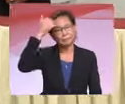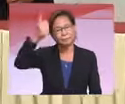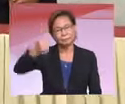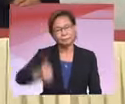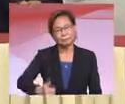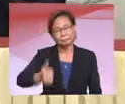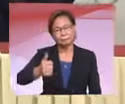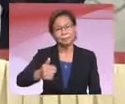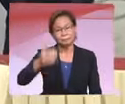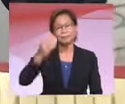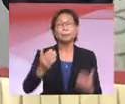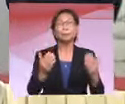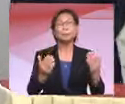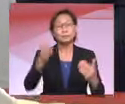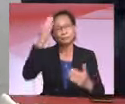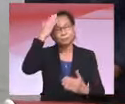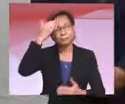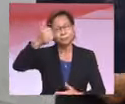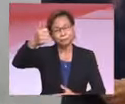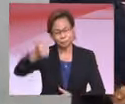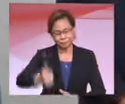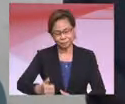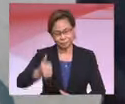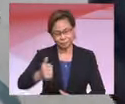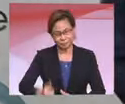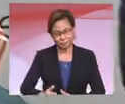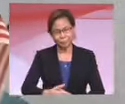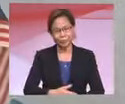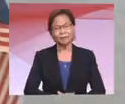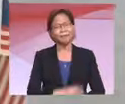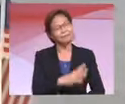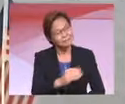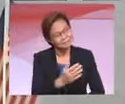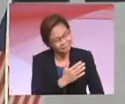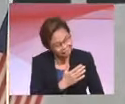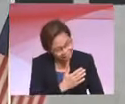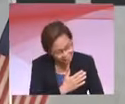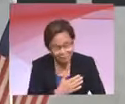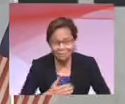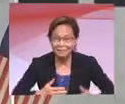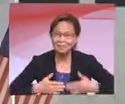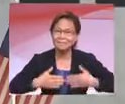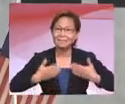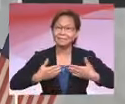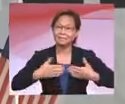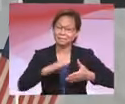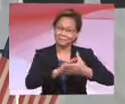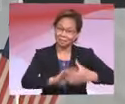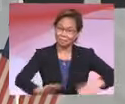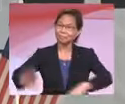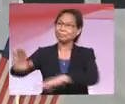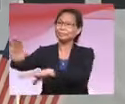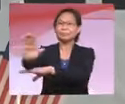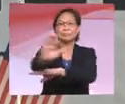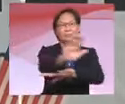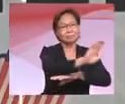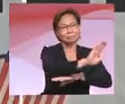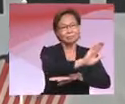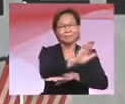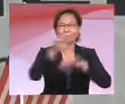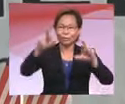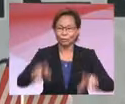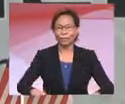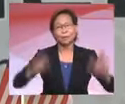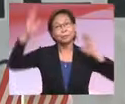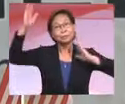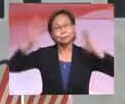Bismillahirrahmanirrahim. Assalamualaikum warahmatullahi taala wabarakatuh dan salam sejahtera. Selamat petang kepada seluruh rakyat